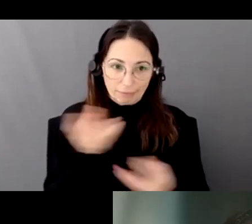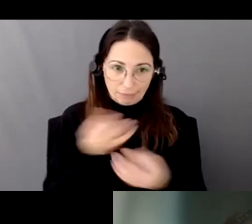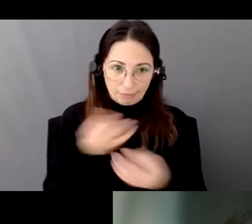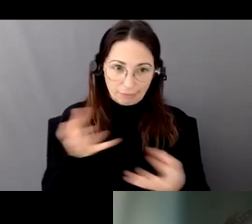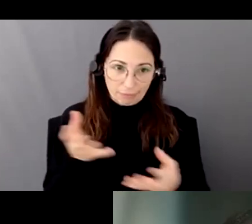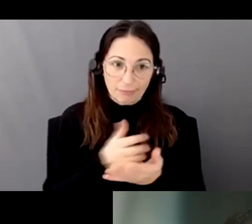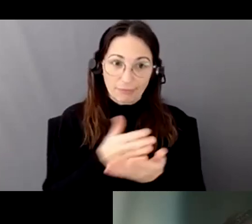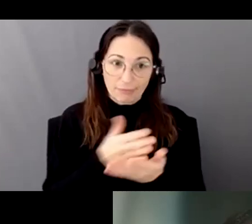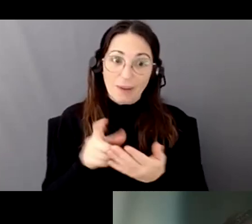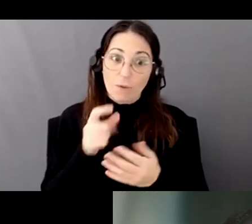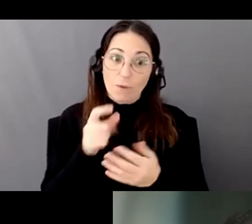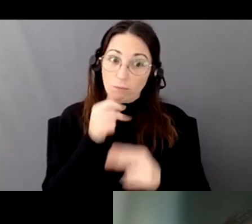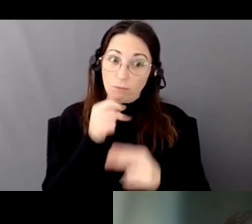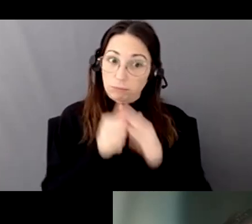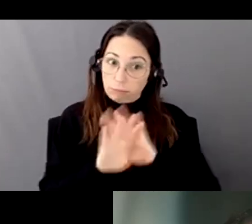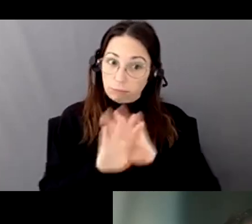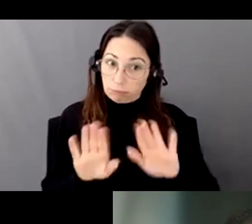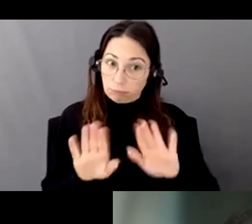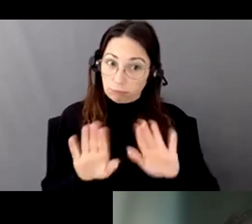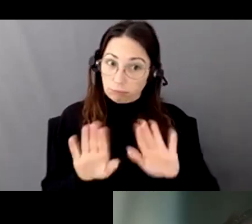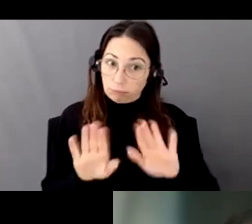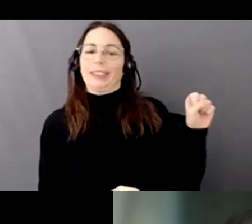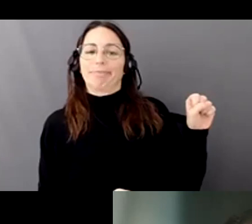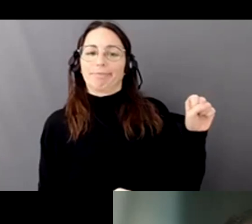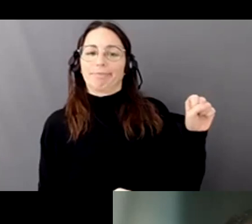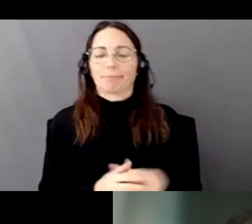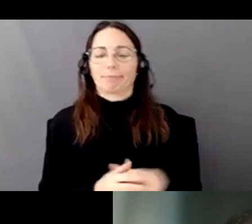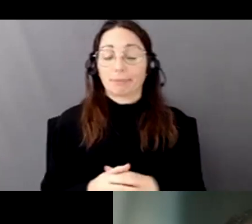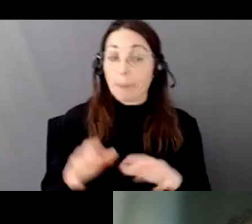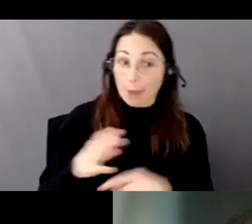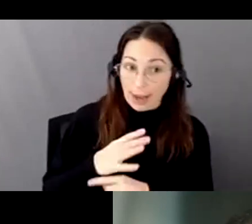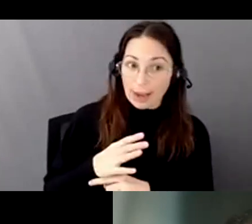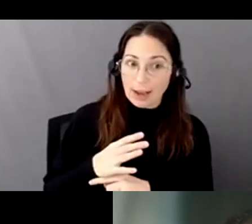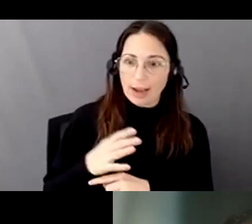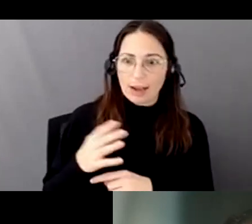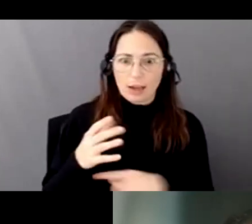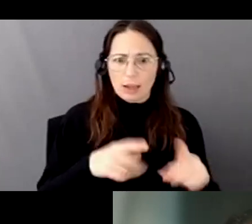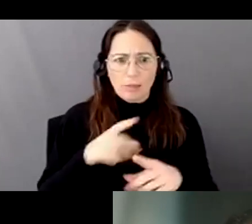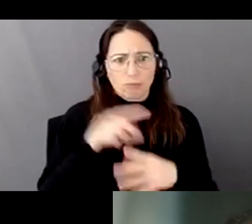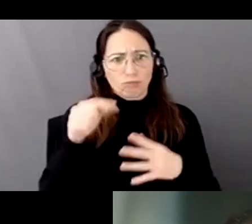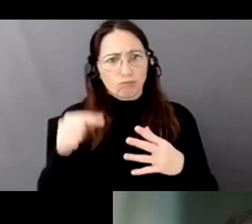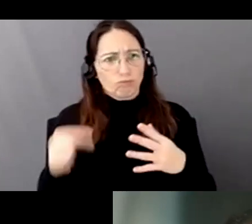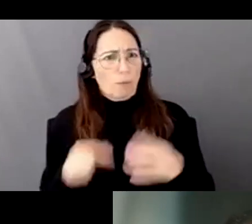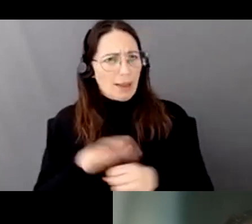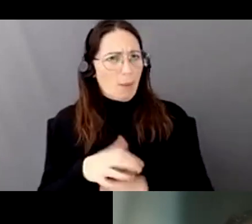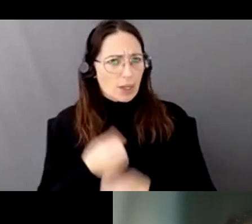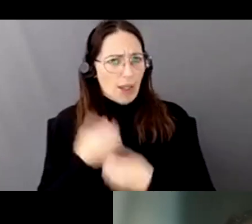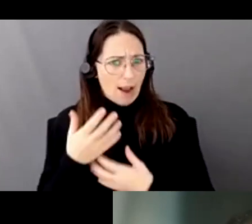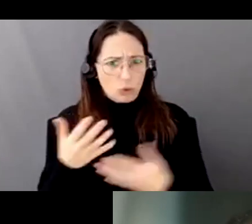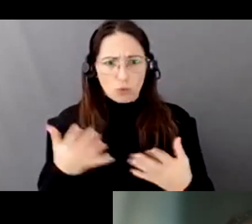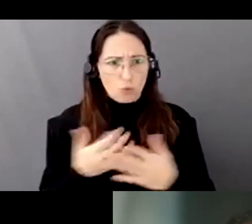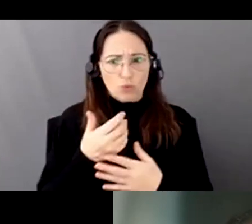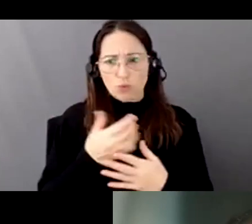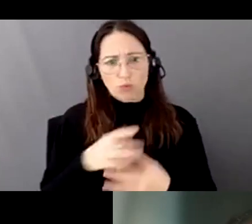anonymes, n'est-ce pas, pour ne pas révéler l'identité Oui, des... bien sûr. Oui. Oui. Mais est-ce que parmi ces témoignages-là, ou dans le